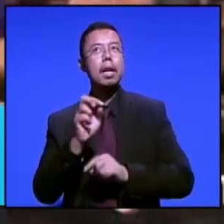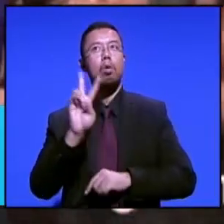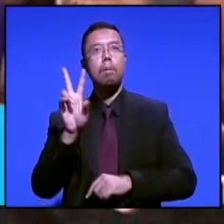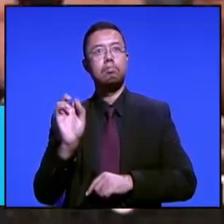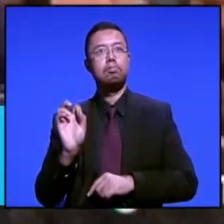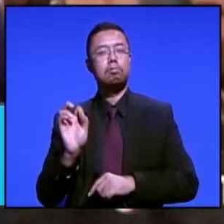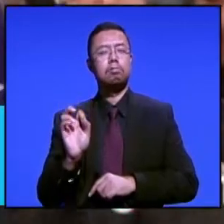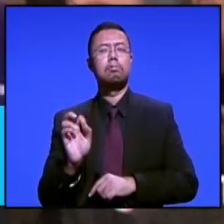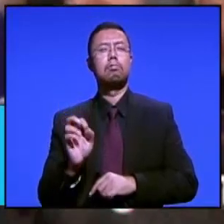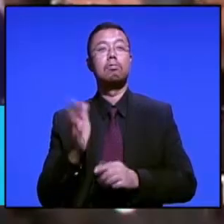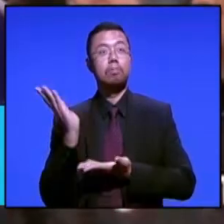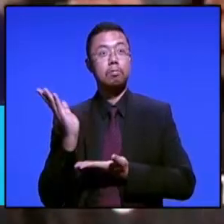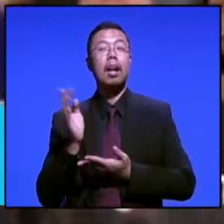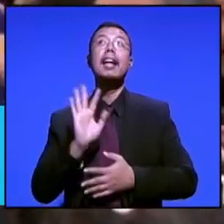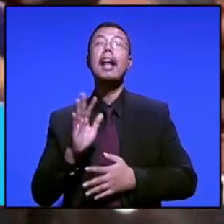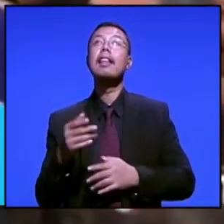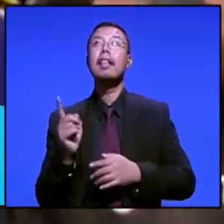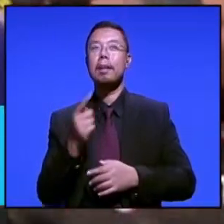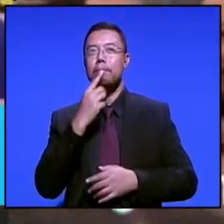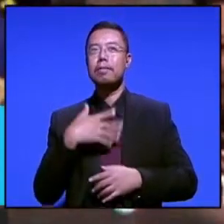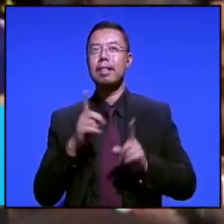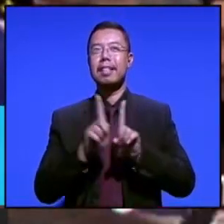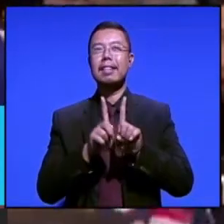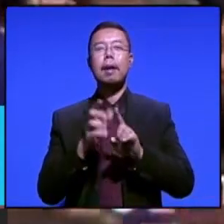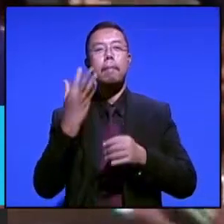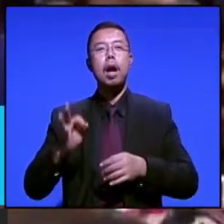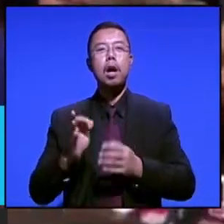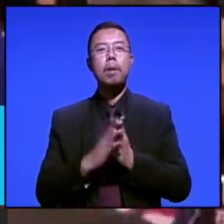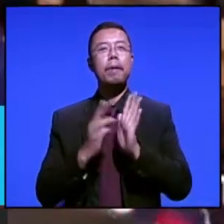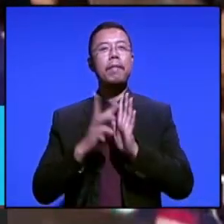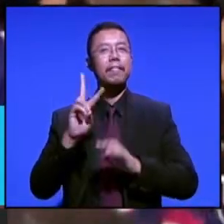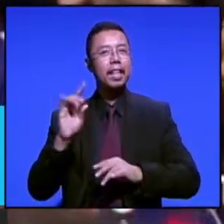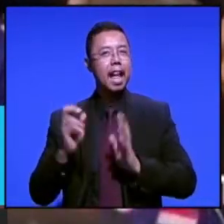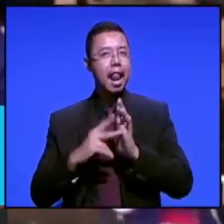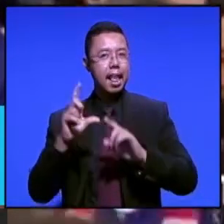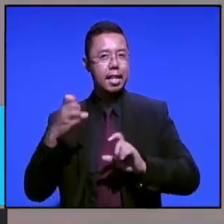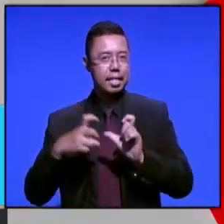Pebalap yang dijuluki The Doctor ini akan ditemani rekan balap barunya, Maverick Vinales.